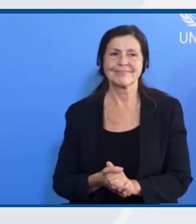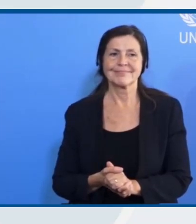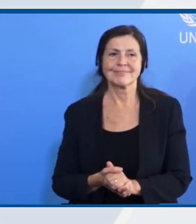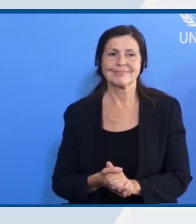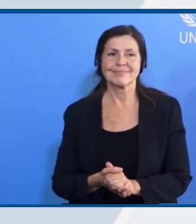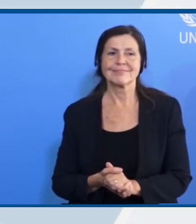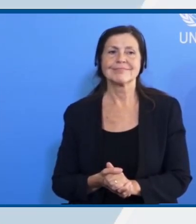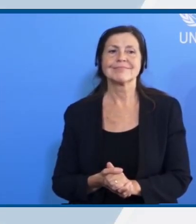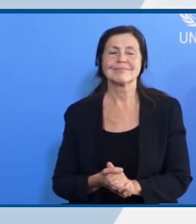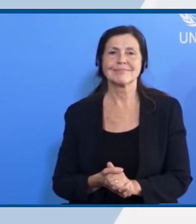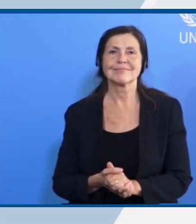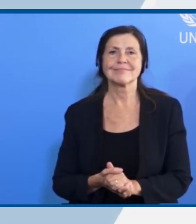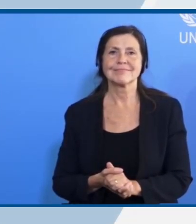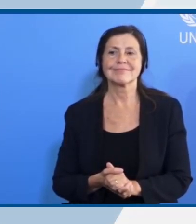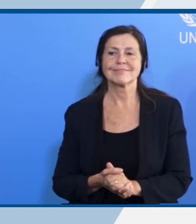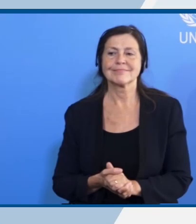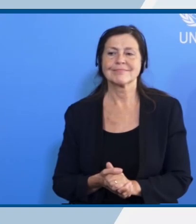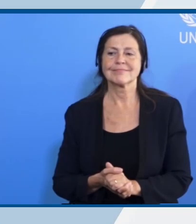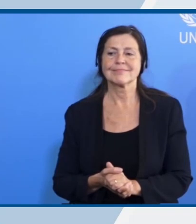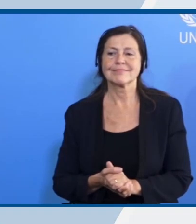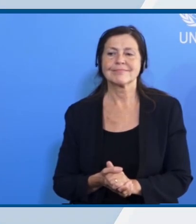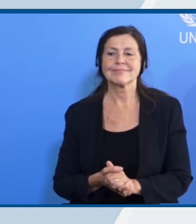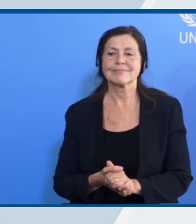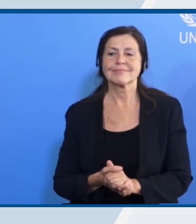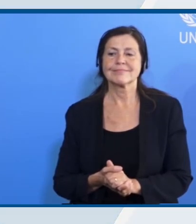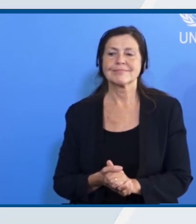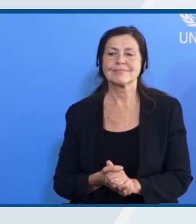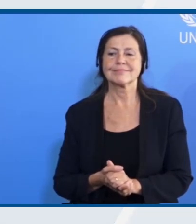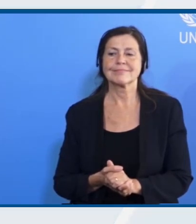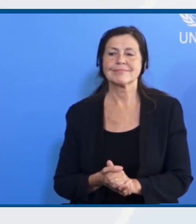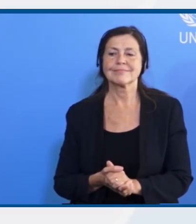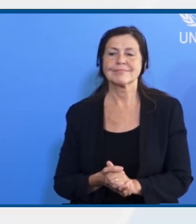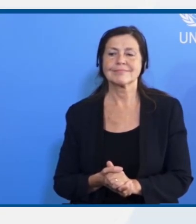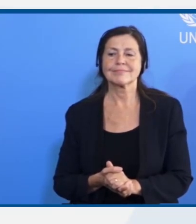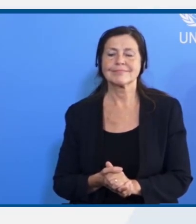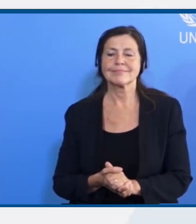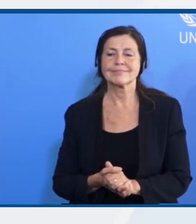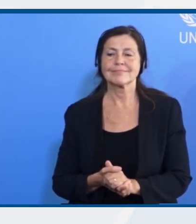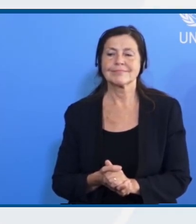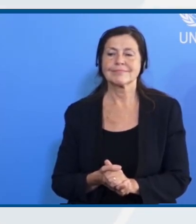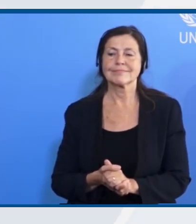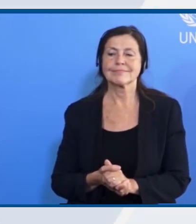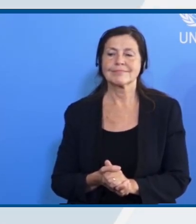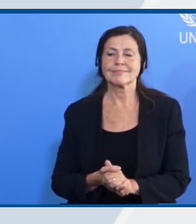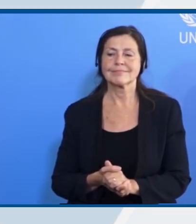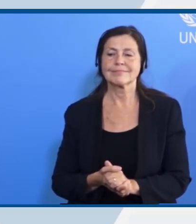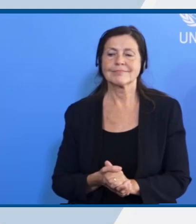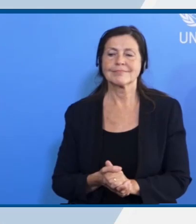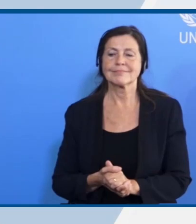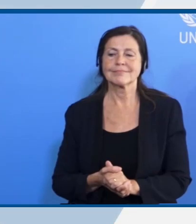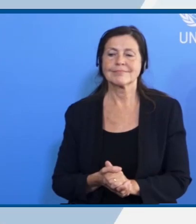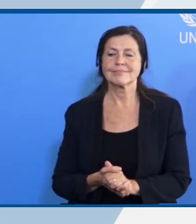नव्हतं, तर आम्ही ऑनलाईन पैसे त्यांना टाकले आणि तिथून लोकांनी मग त्यांना एवढं सहज इझी वाटलं की ऑनलाईन त्यांच्यापर्यंत पैसे